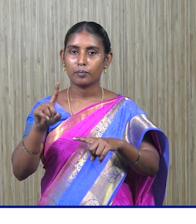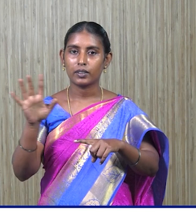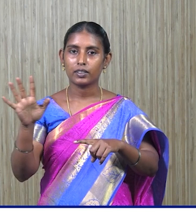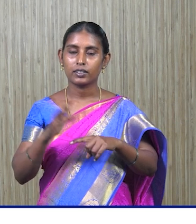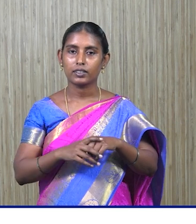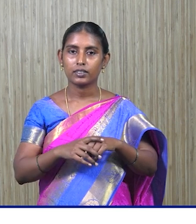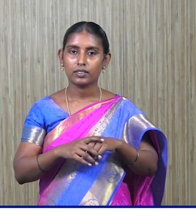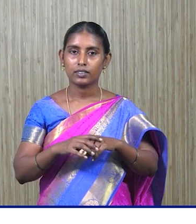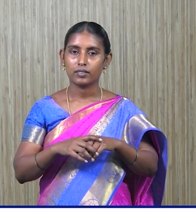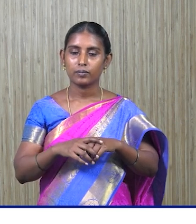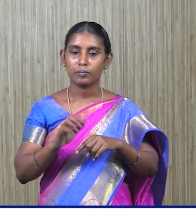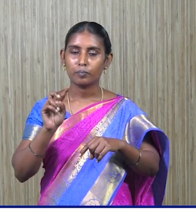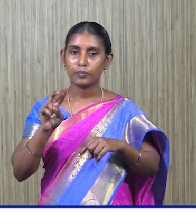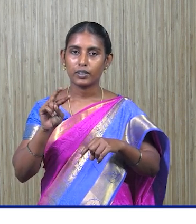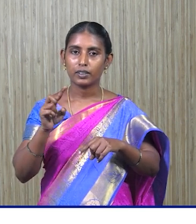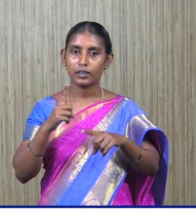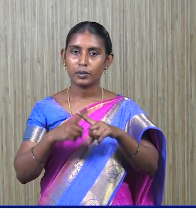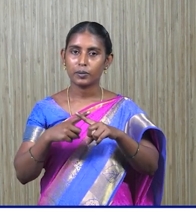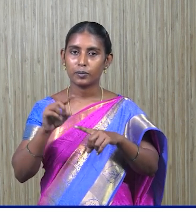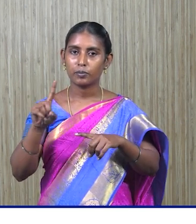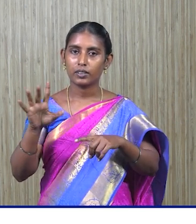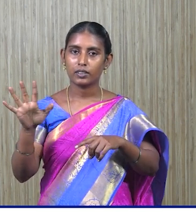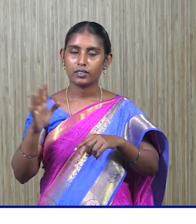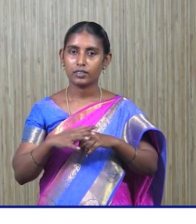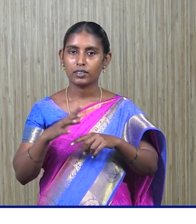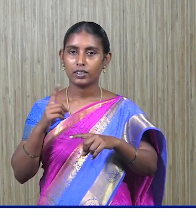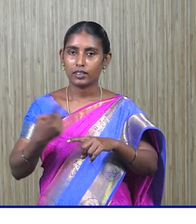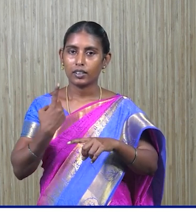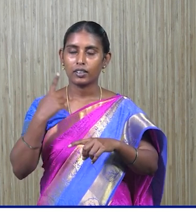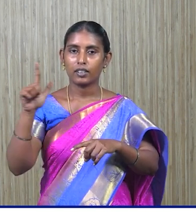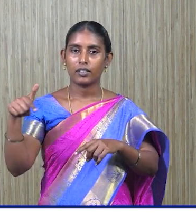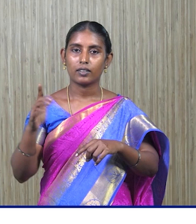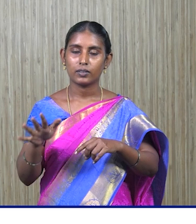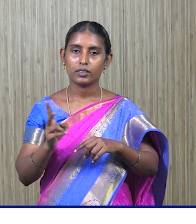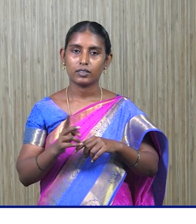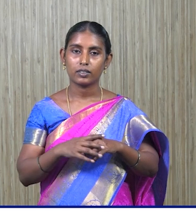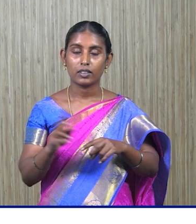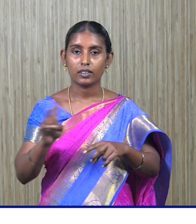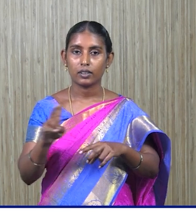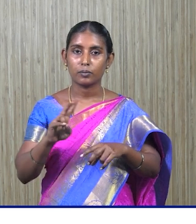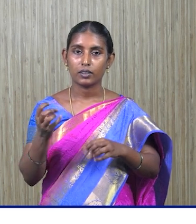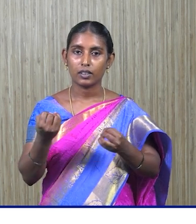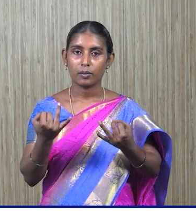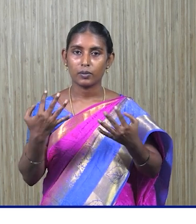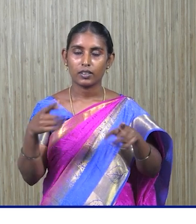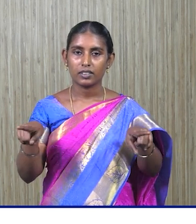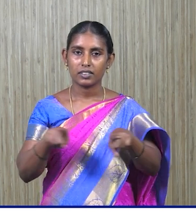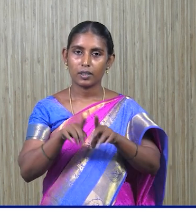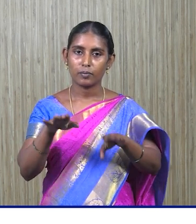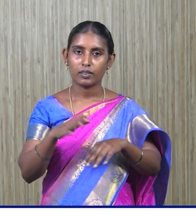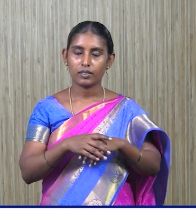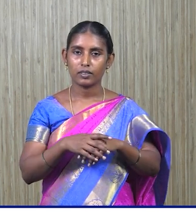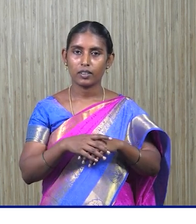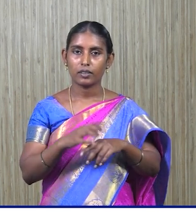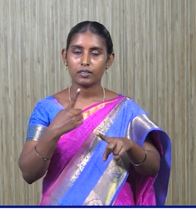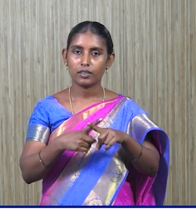12 - 15. 12 - 15 ஒன்றாக சேர்த்துக்கொள்கின்றோம். 7 தனியாக வைத்துக் கொள்கின்றோம். அப்போ 2 புறங்களிலும் எண்கள் ஒரே எண்களாக தான் இருக்கின்றது.